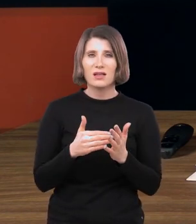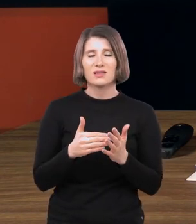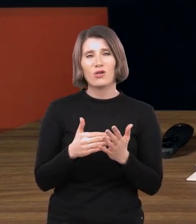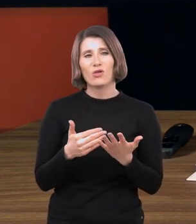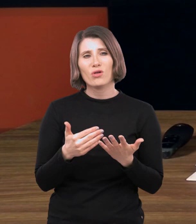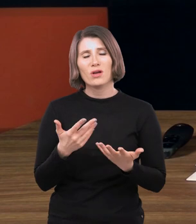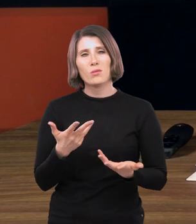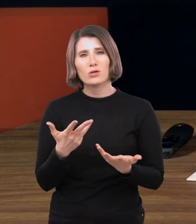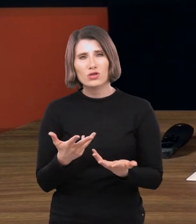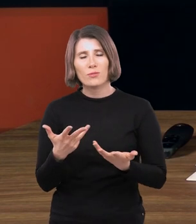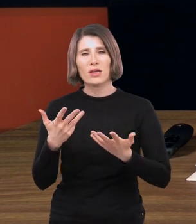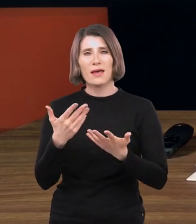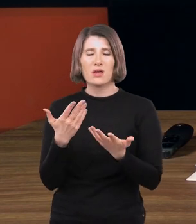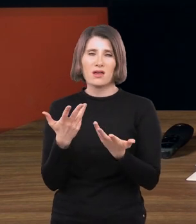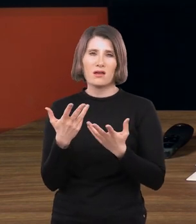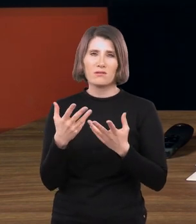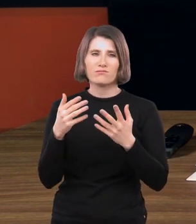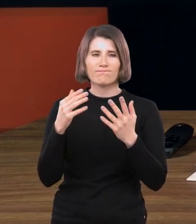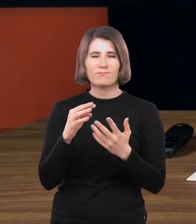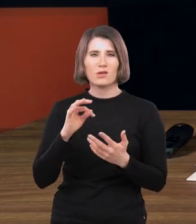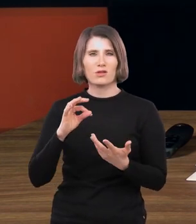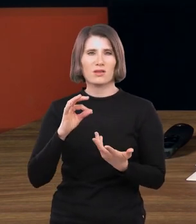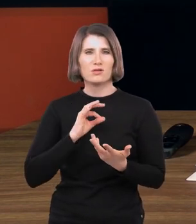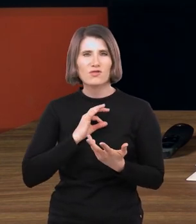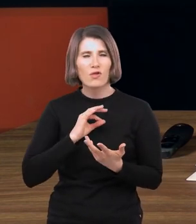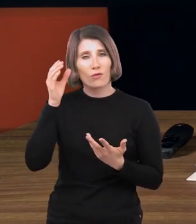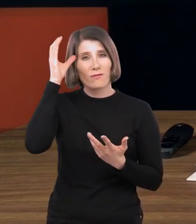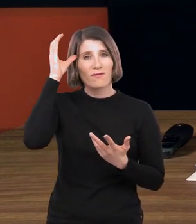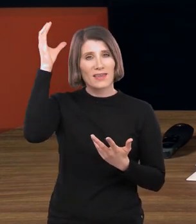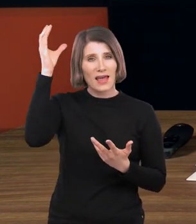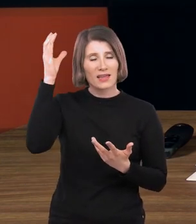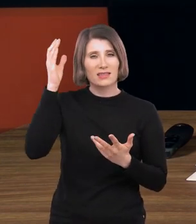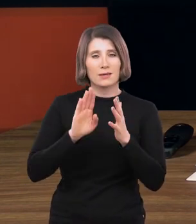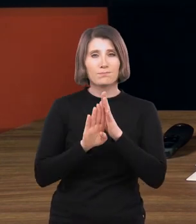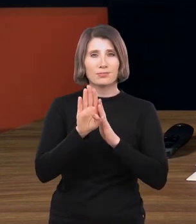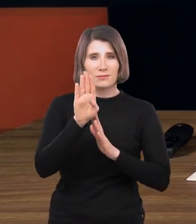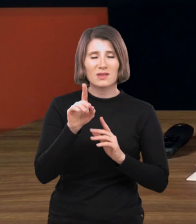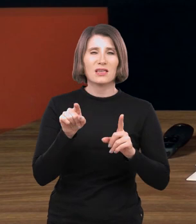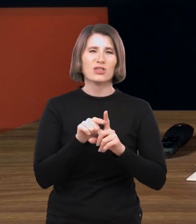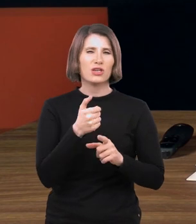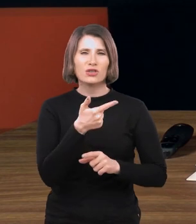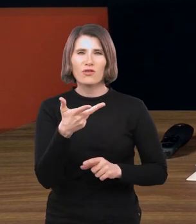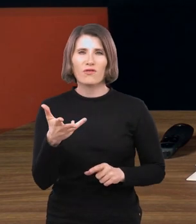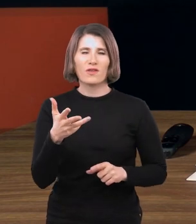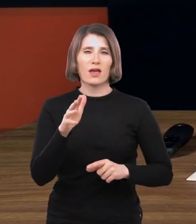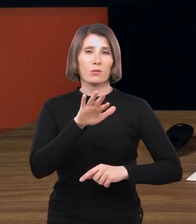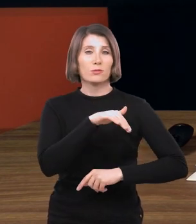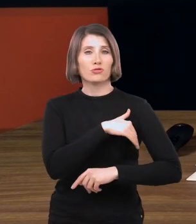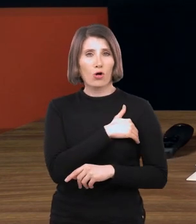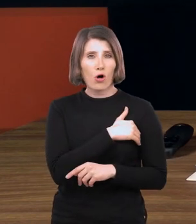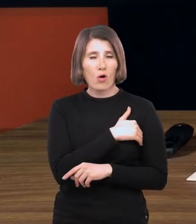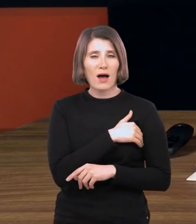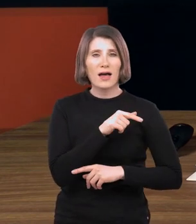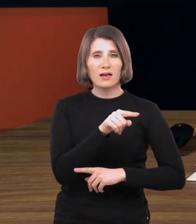dużej zmiany mentalności i przede wszystkim wielu szkoleń na temat tego, jak dziecko ze